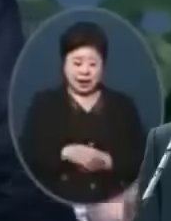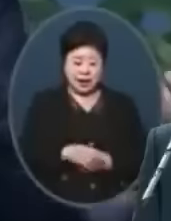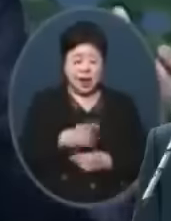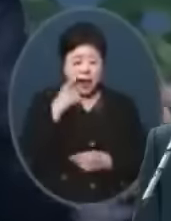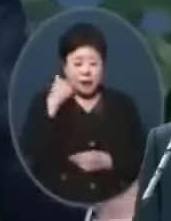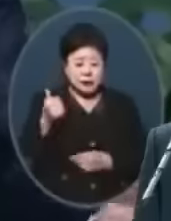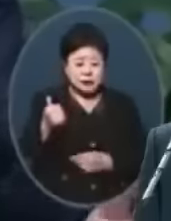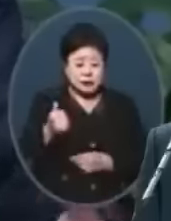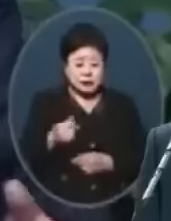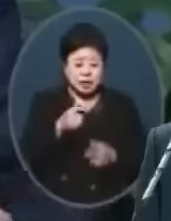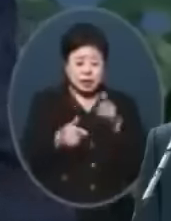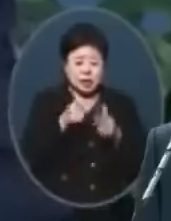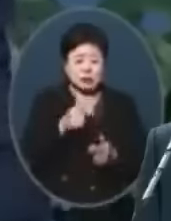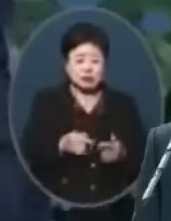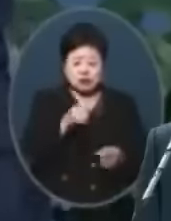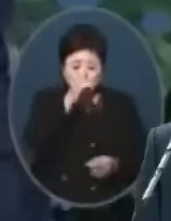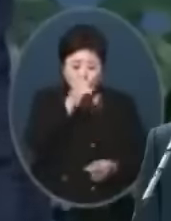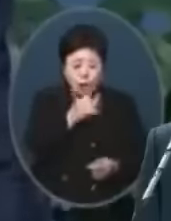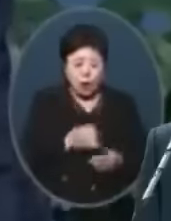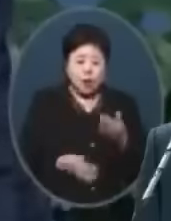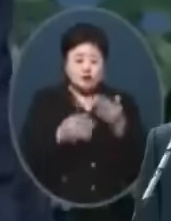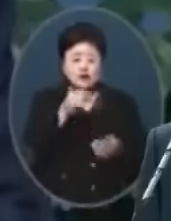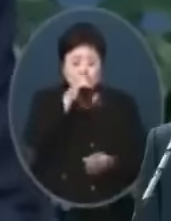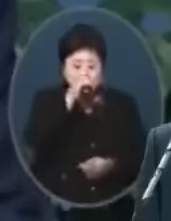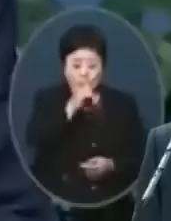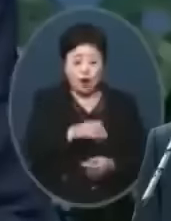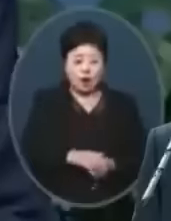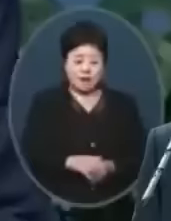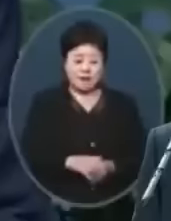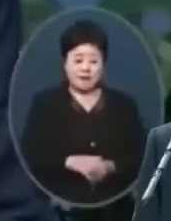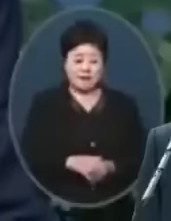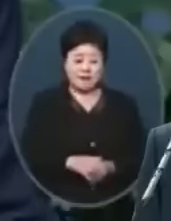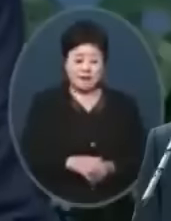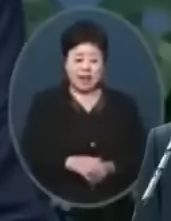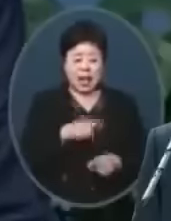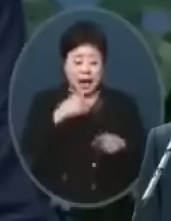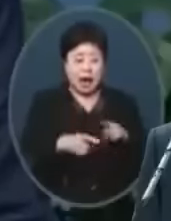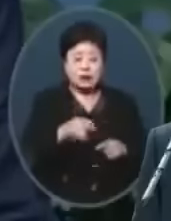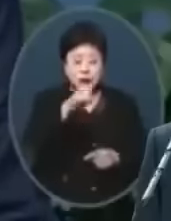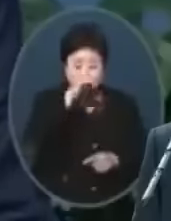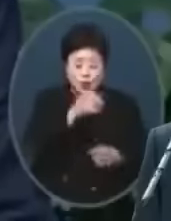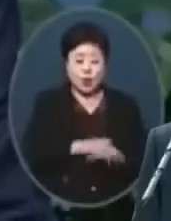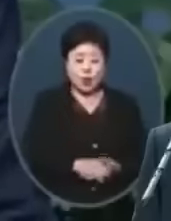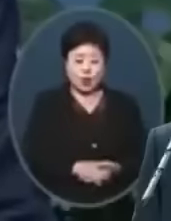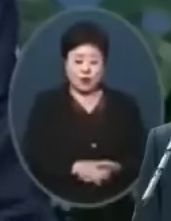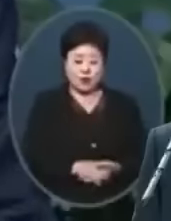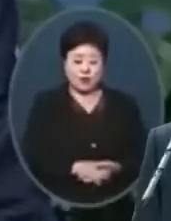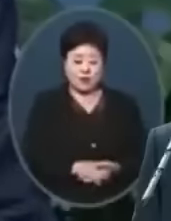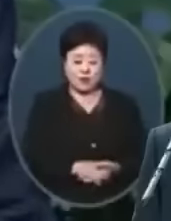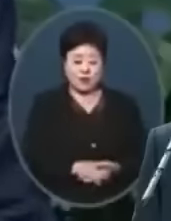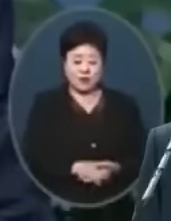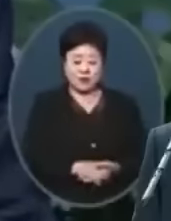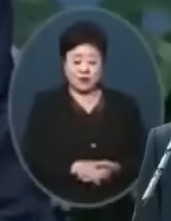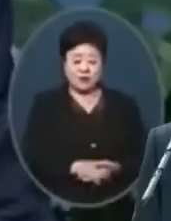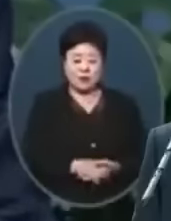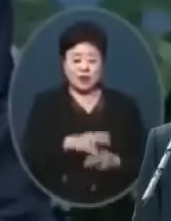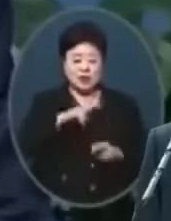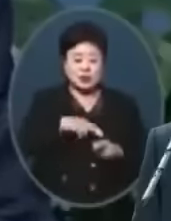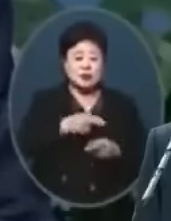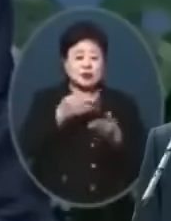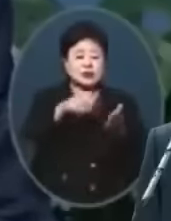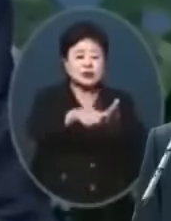여기 장작도 있고 횃불도 있고 여기 칼도 있고 재물